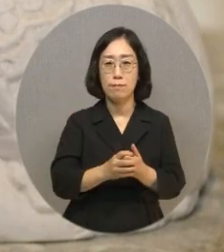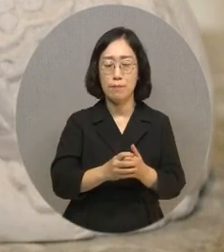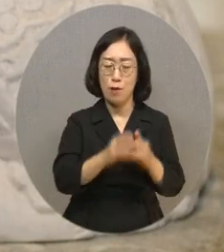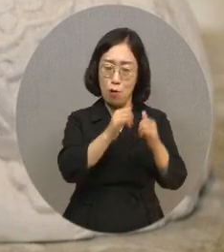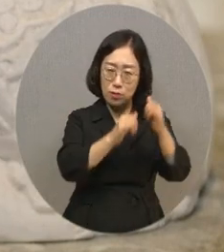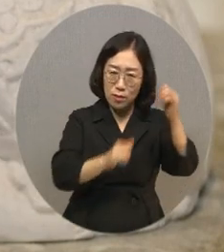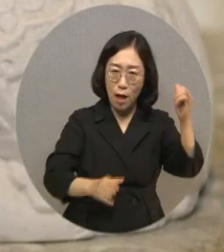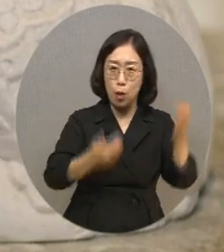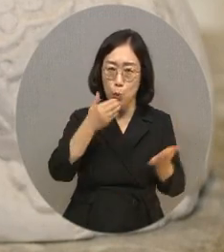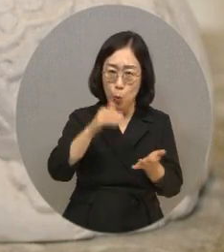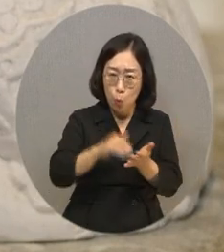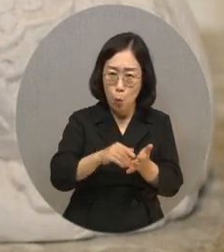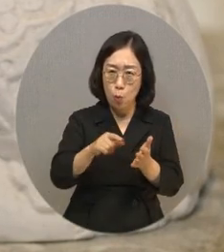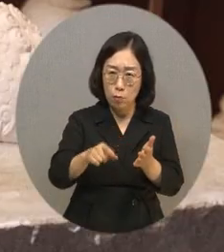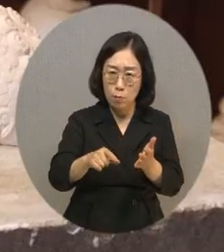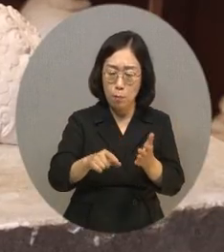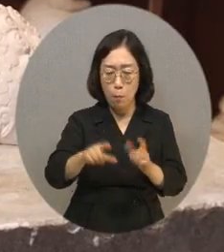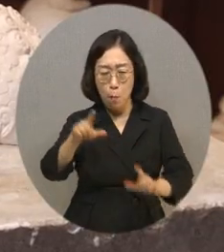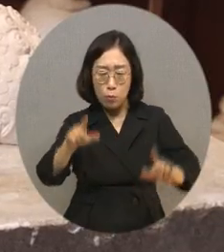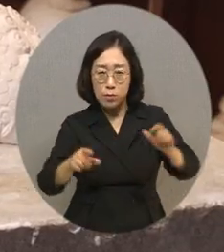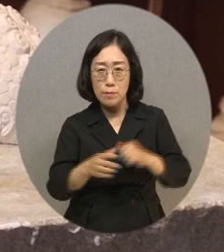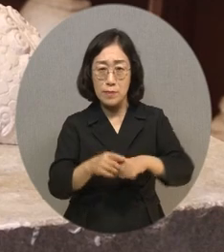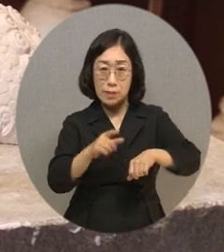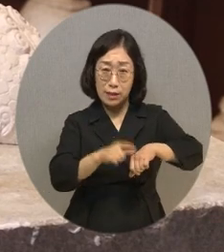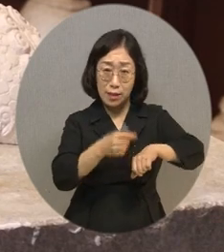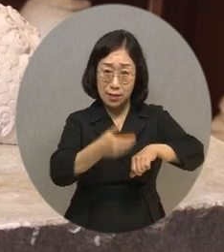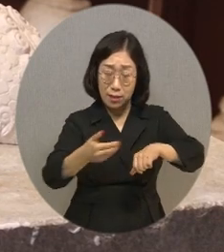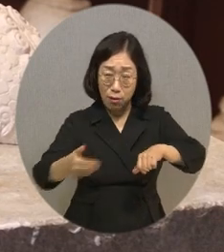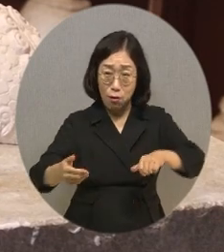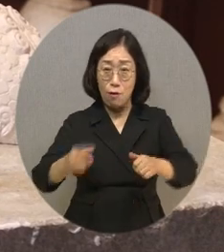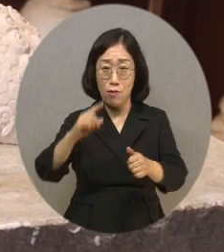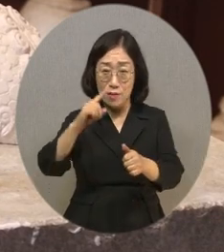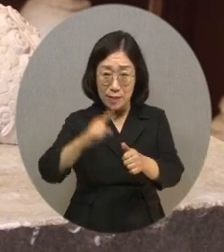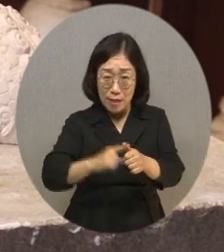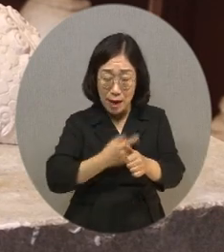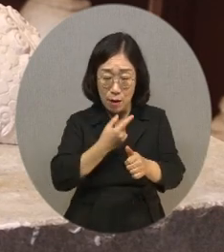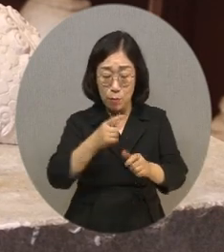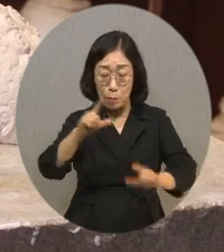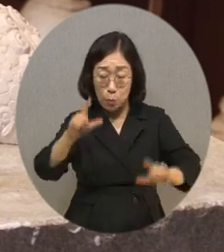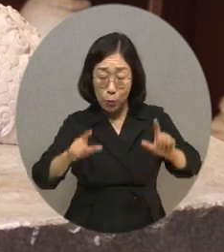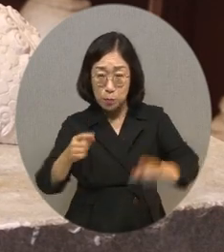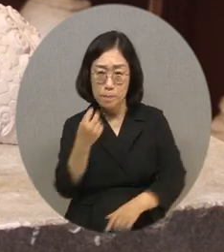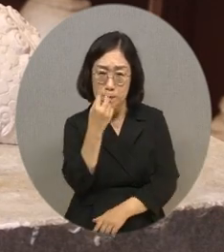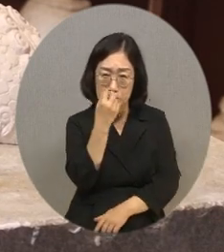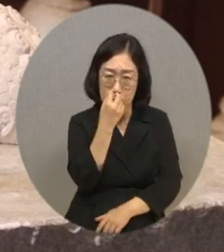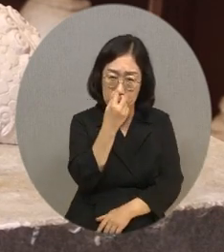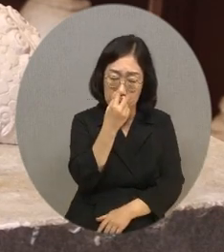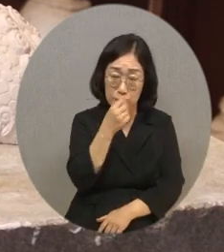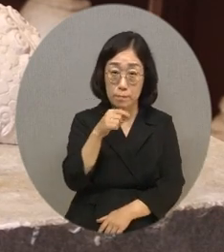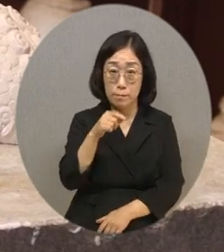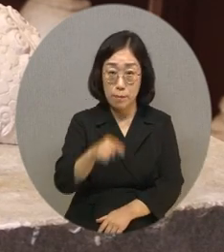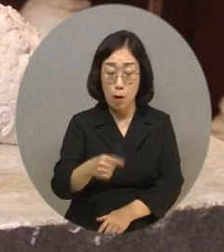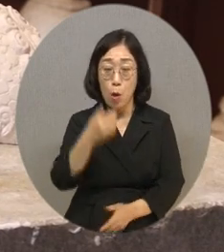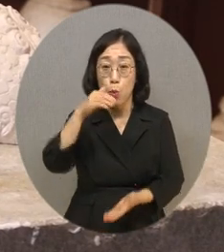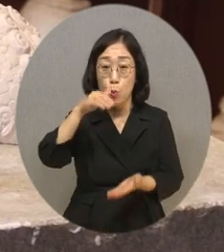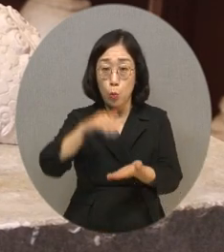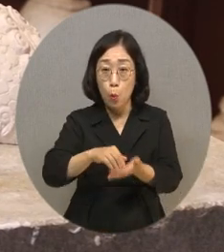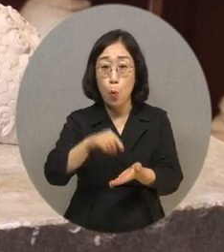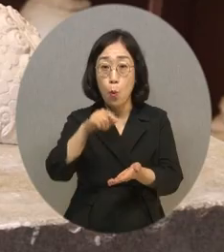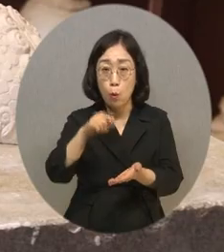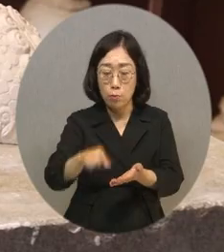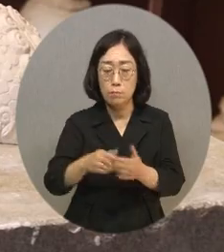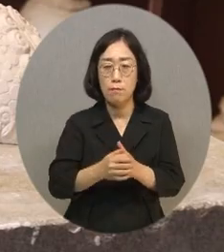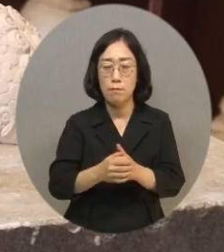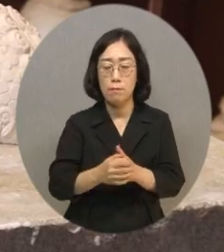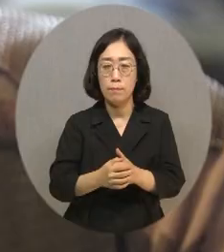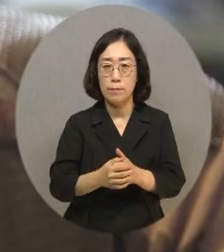돌의 표정 시간이 만든 돌의 무늬를 들여다보며 돌이라는 물질이 지닌